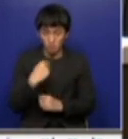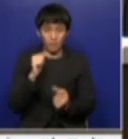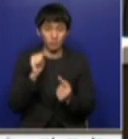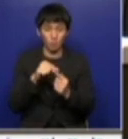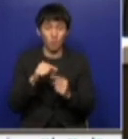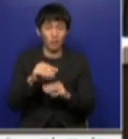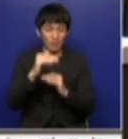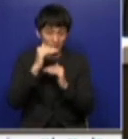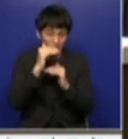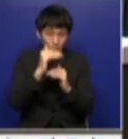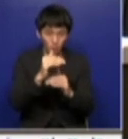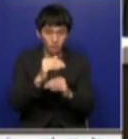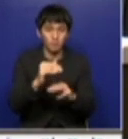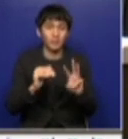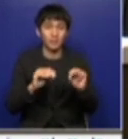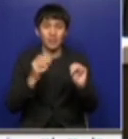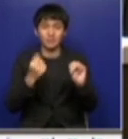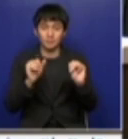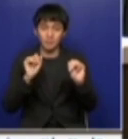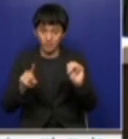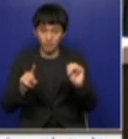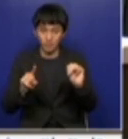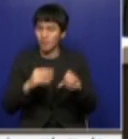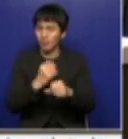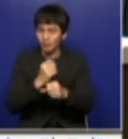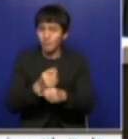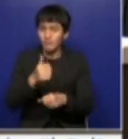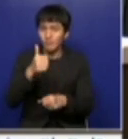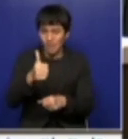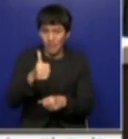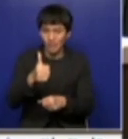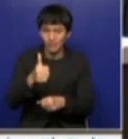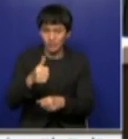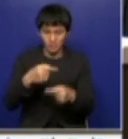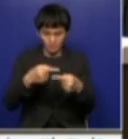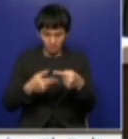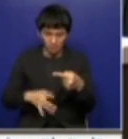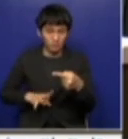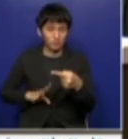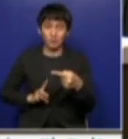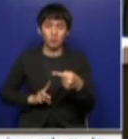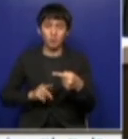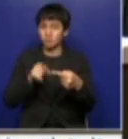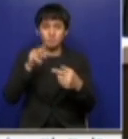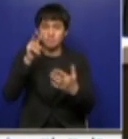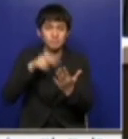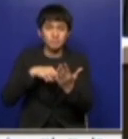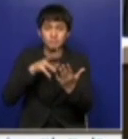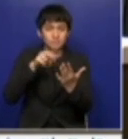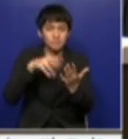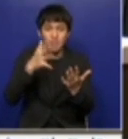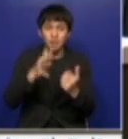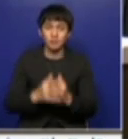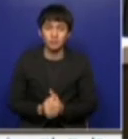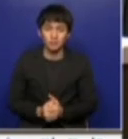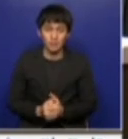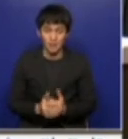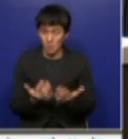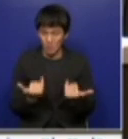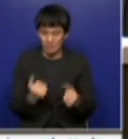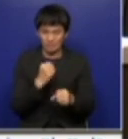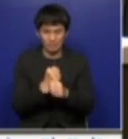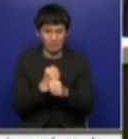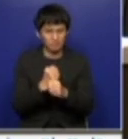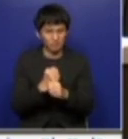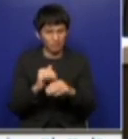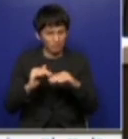ที่ออกตามมาตรา 11นะครับให้กระทำได้ 7ข้อที่ 7ถ้าไม่อ่านเลยนะครับทั้งนี้ต้องไม่กระทำที่เกินกว่า